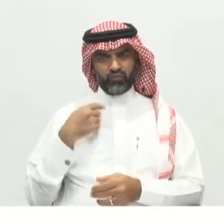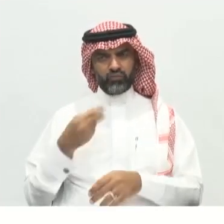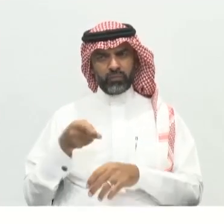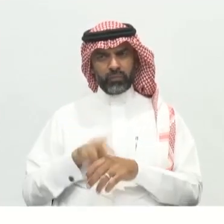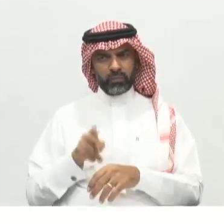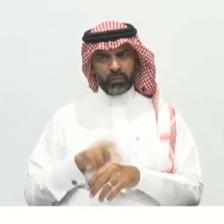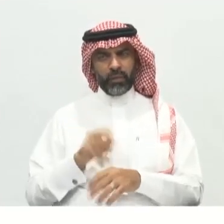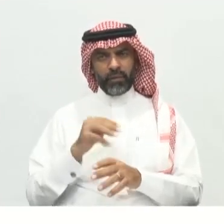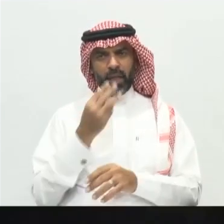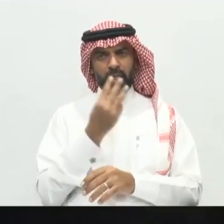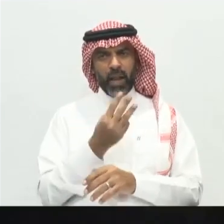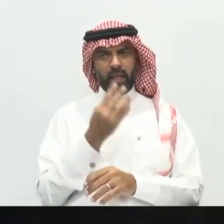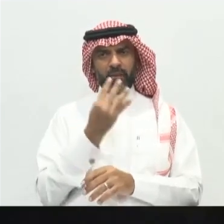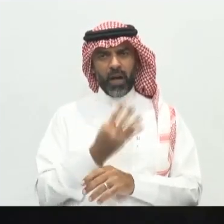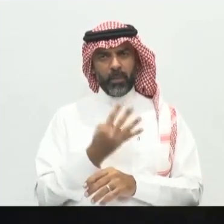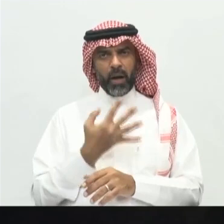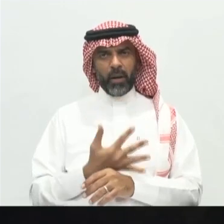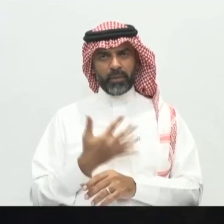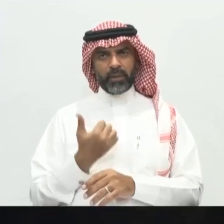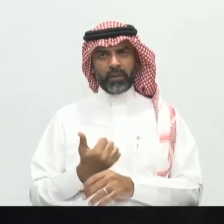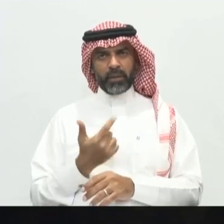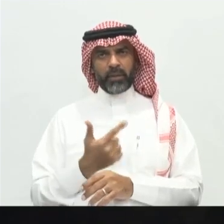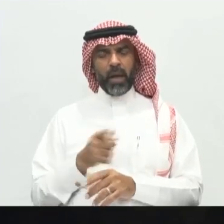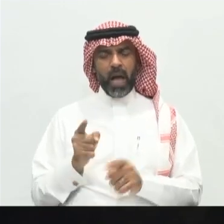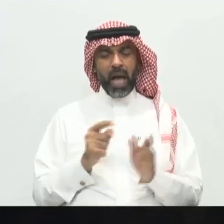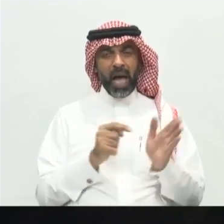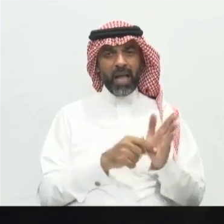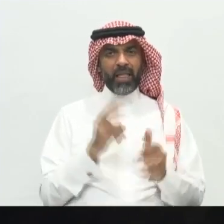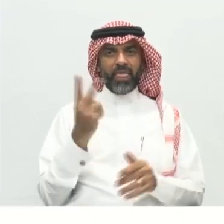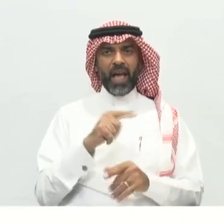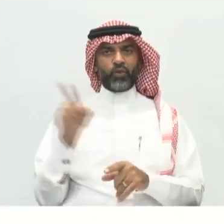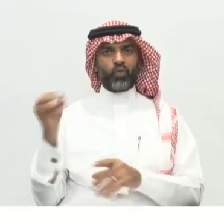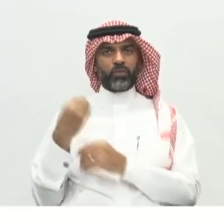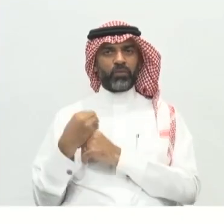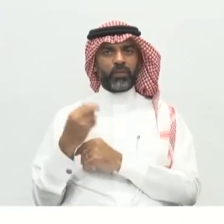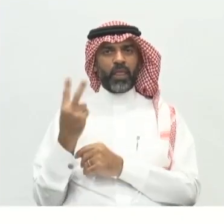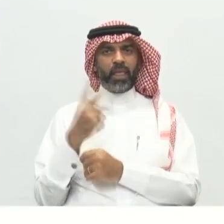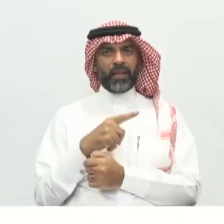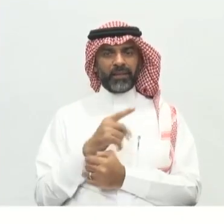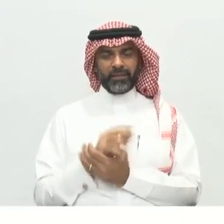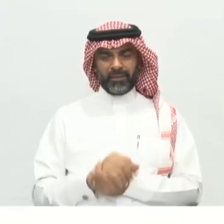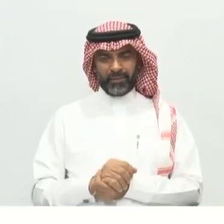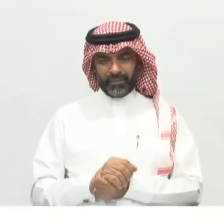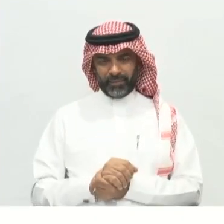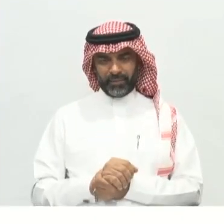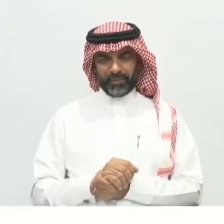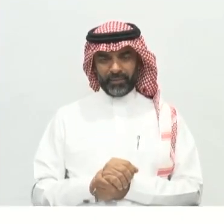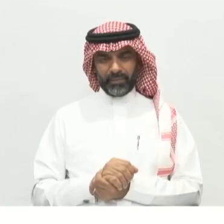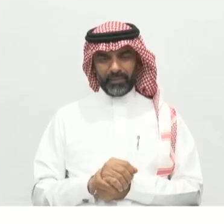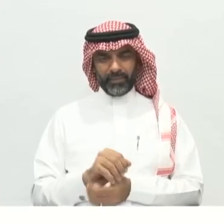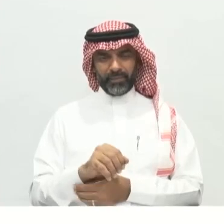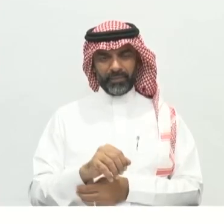مواقع والاربع مواقع والخمس مواقع الى ان نصل الى 12 موقع في كل مره سنعيد مثل سنقوم باستخدام هذه الخ